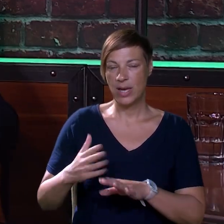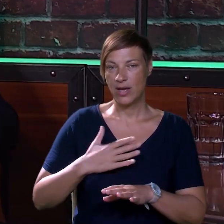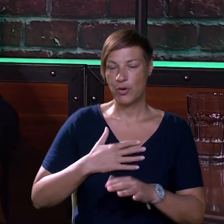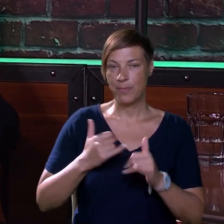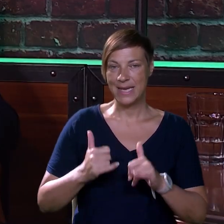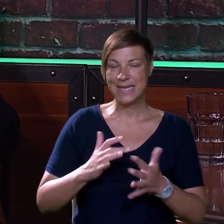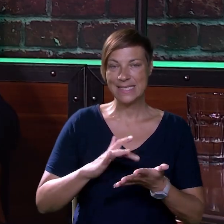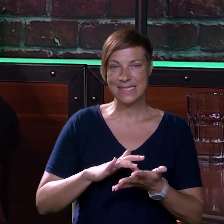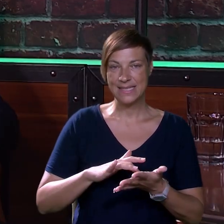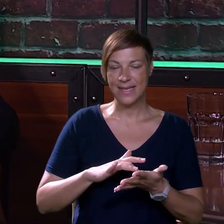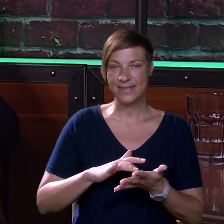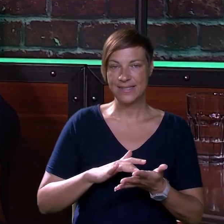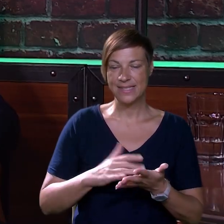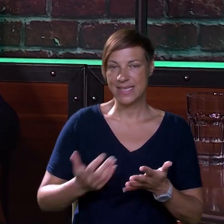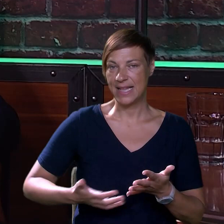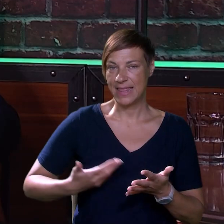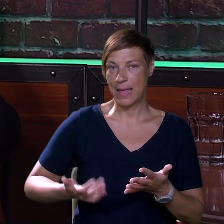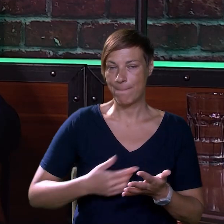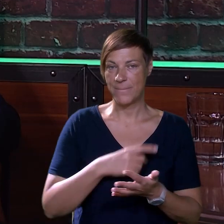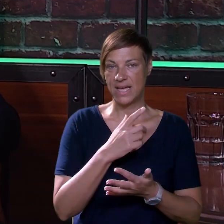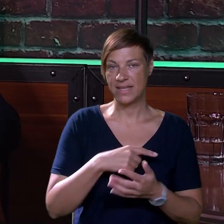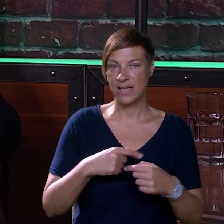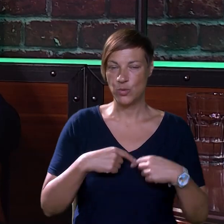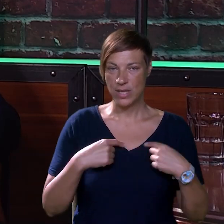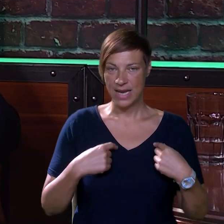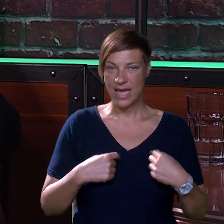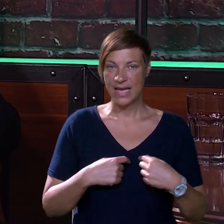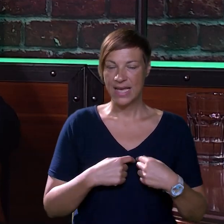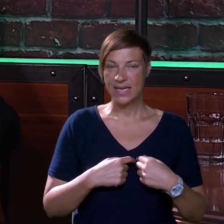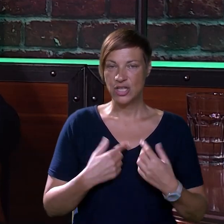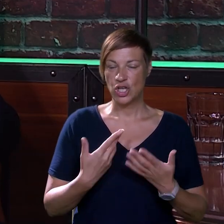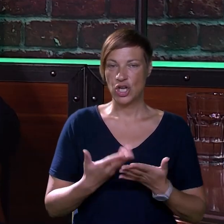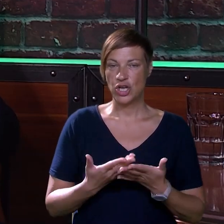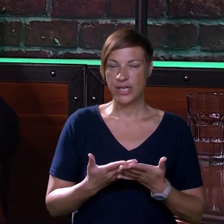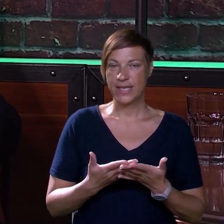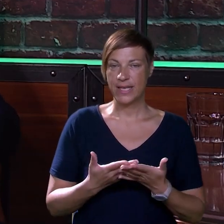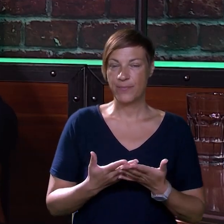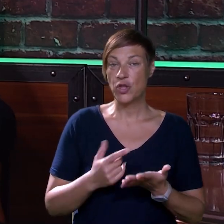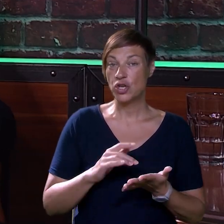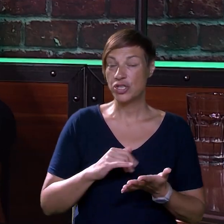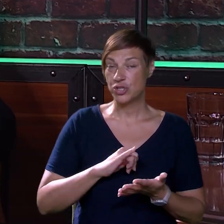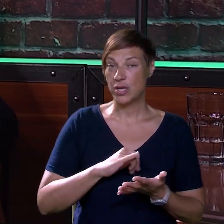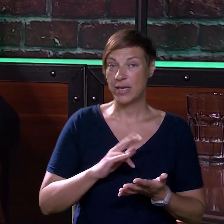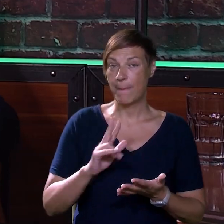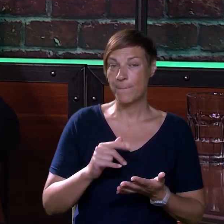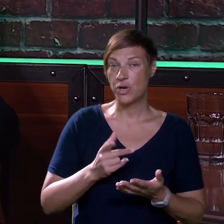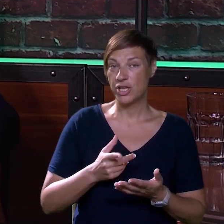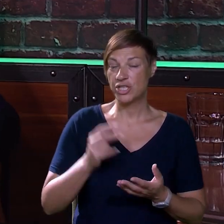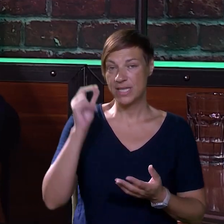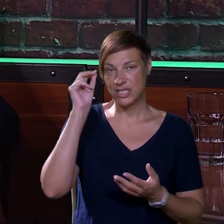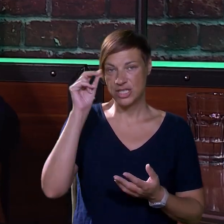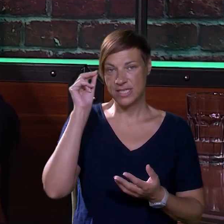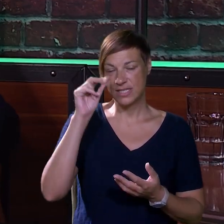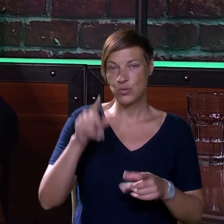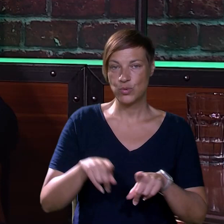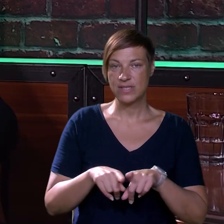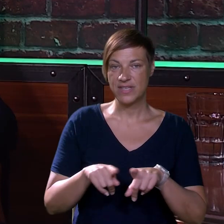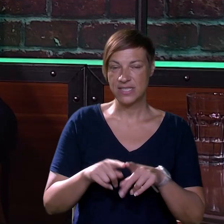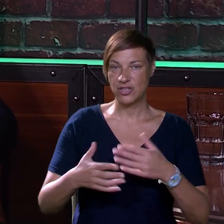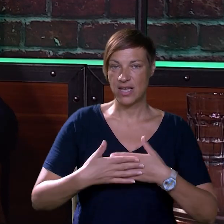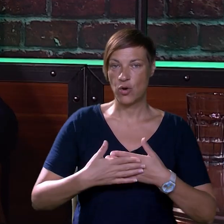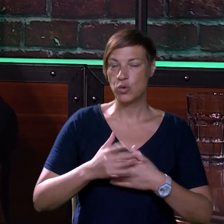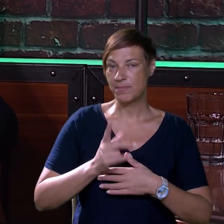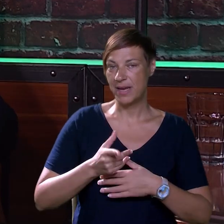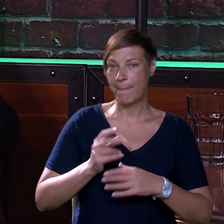Meni je sad cilj da ove mlade ljude na kardiologiji, da ih oni su jako ambiciozni, oni moraju još teći iskustva i isto tako uz